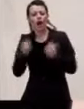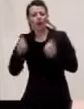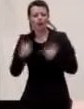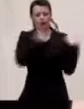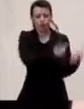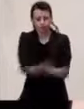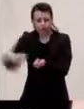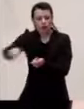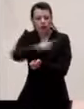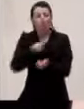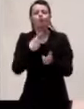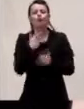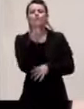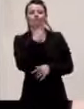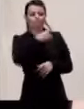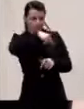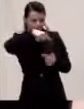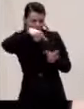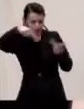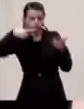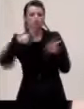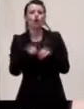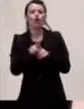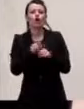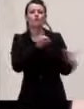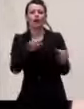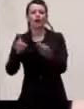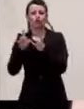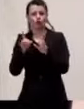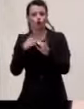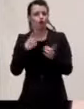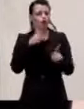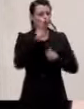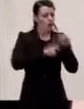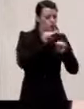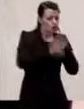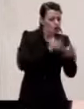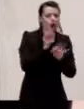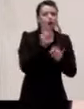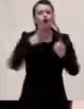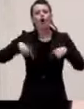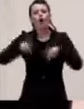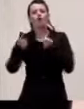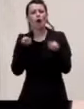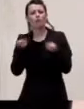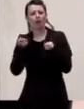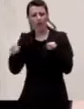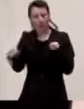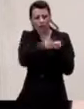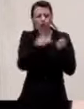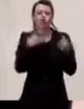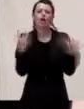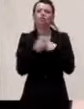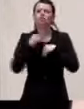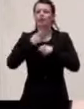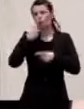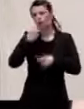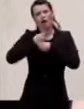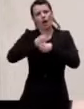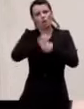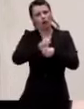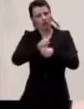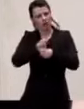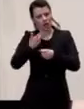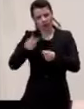riscontro con questionari o con costituzione di cabine di regia con i vari rappresentanti. Però questa è